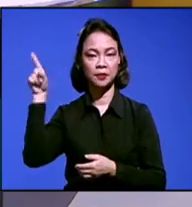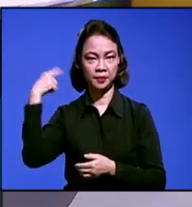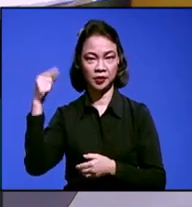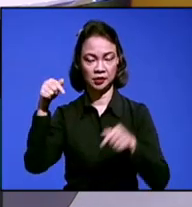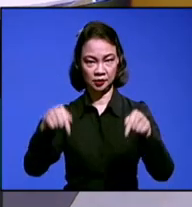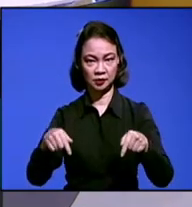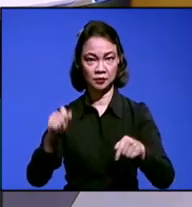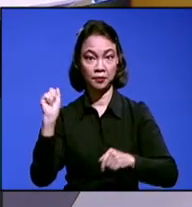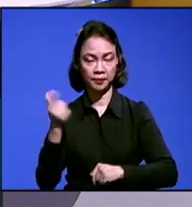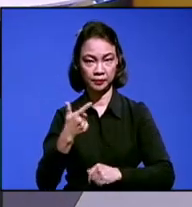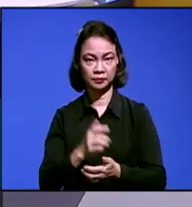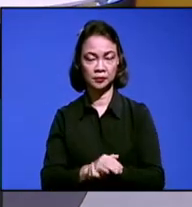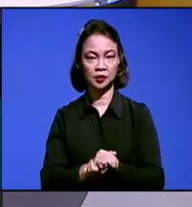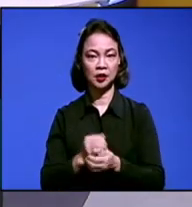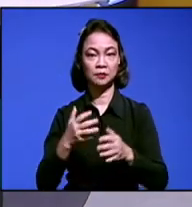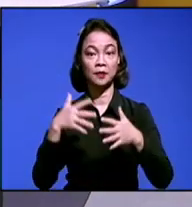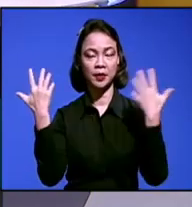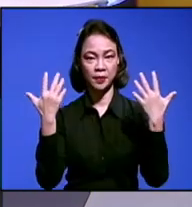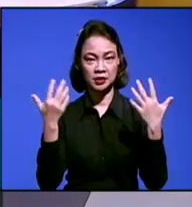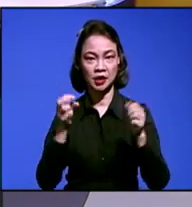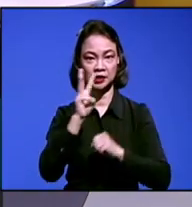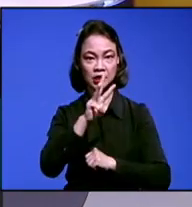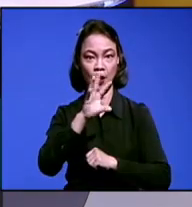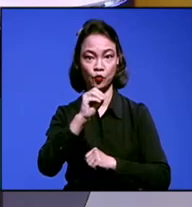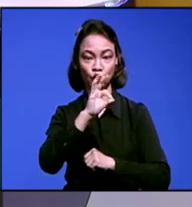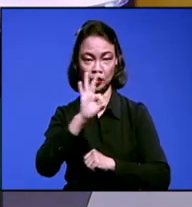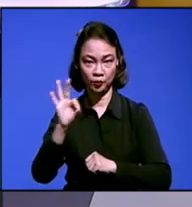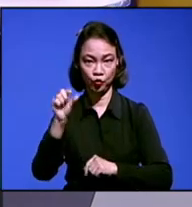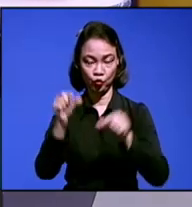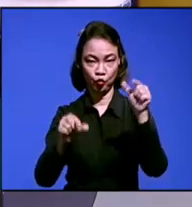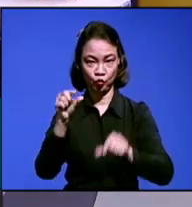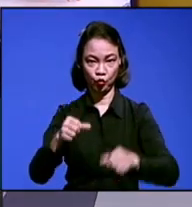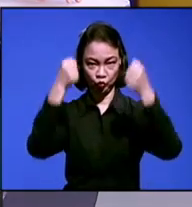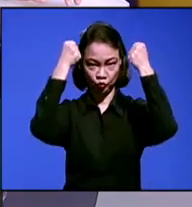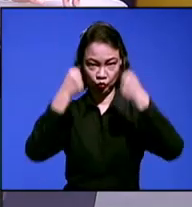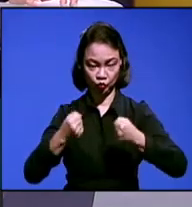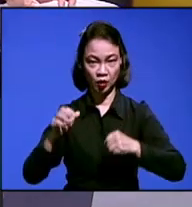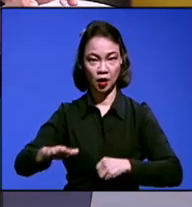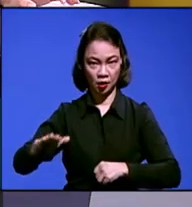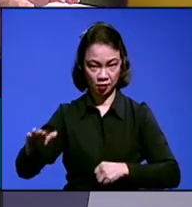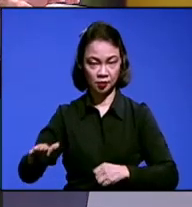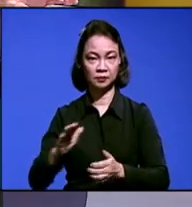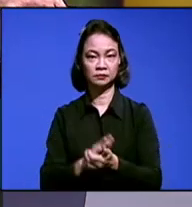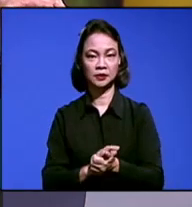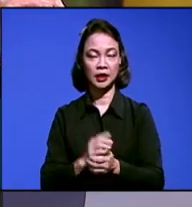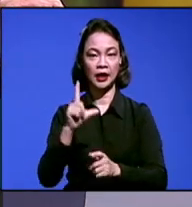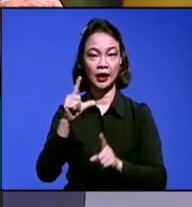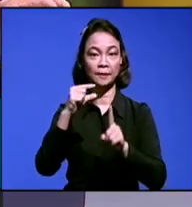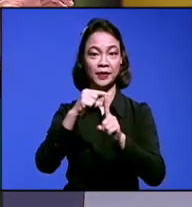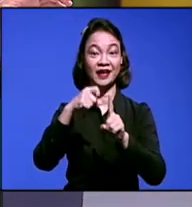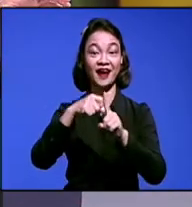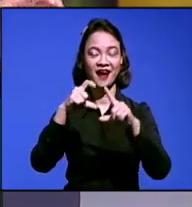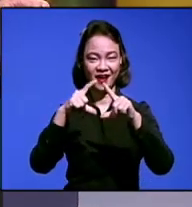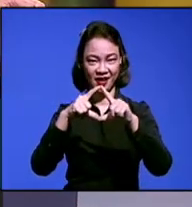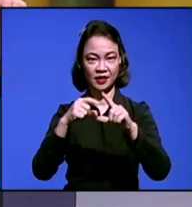saat ini mempercepat pembebasan lebih dari 30 ribu narapidana dan anak di lapas rutan dan LPKA. Mereka